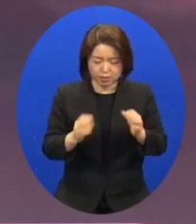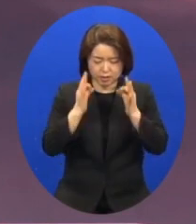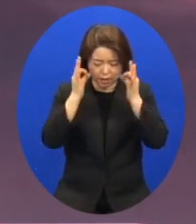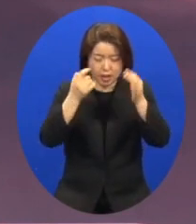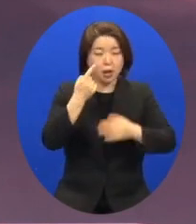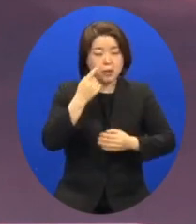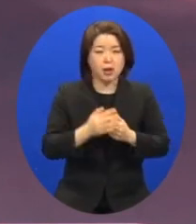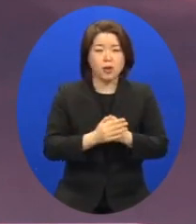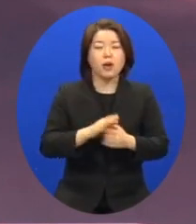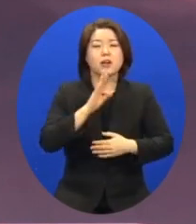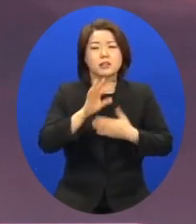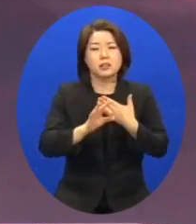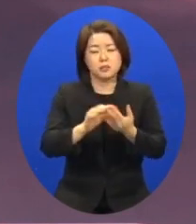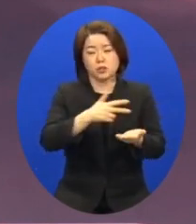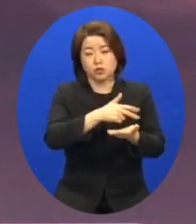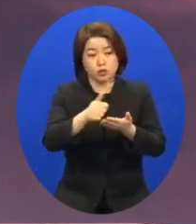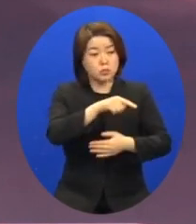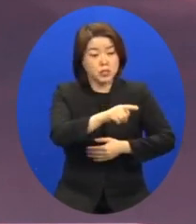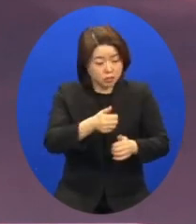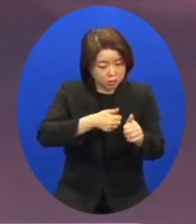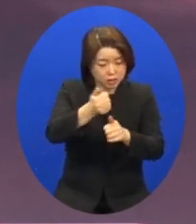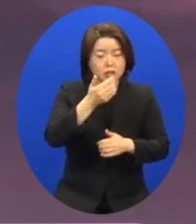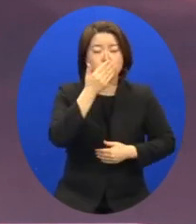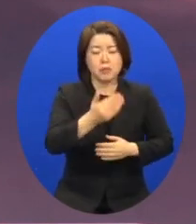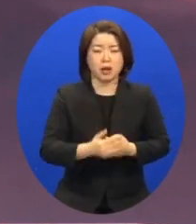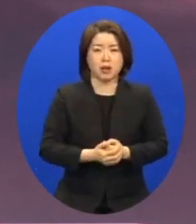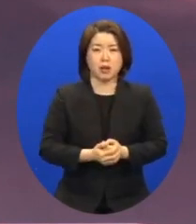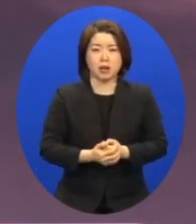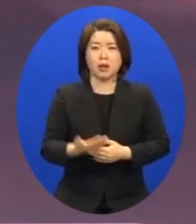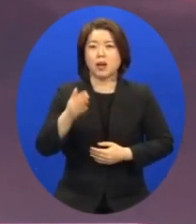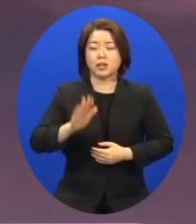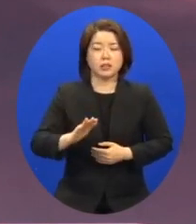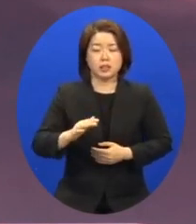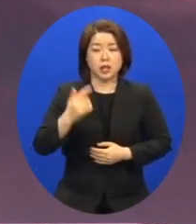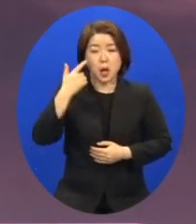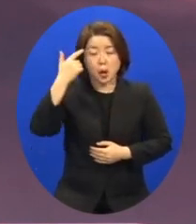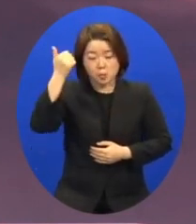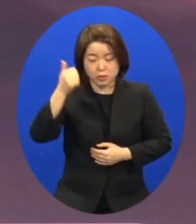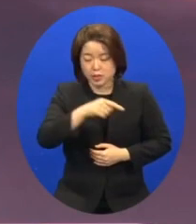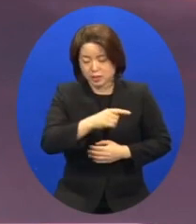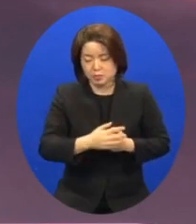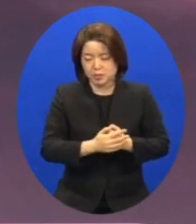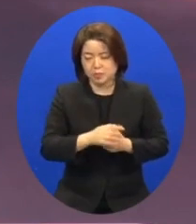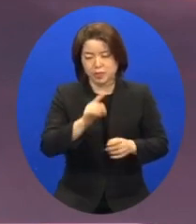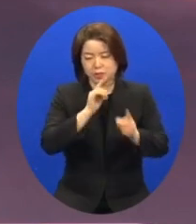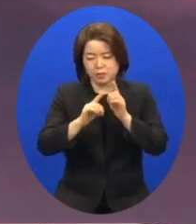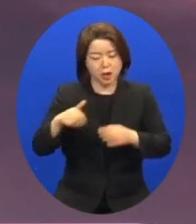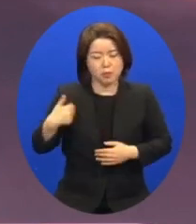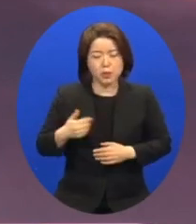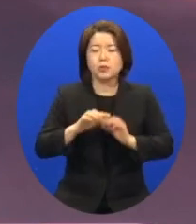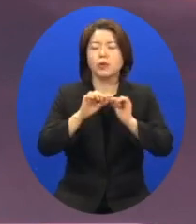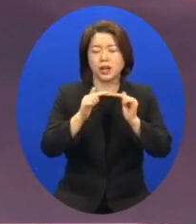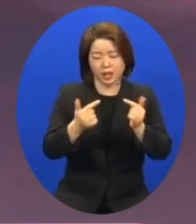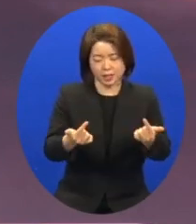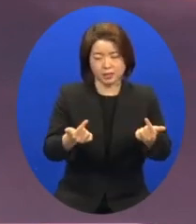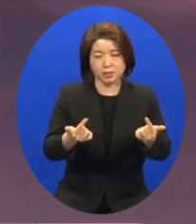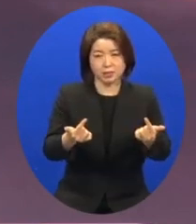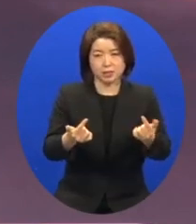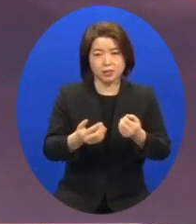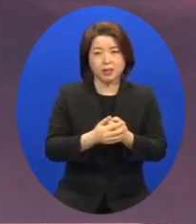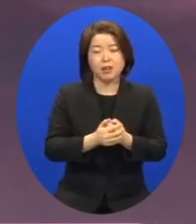이기게 하실 것입니다 근데 그 목사님이 목사님 저도 그 말을 모르는 건 아닌데